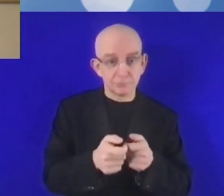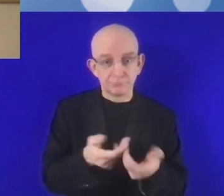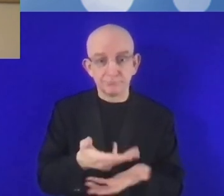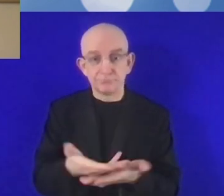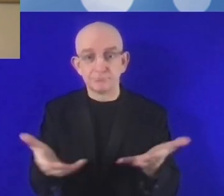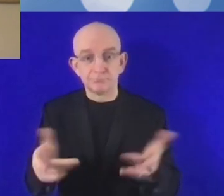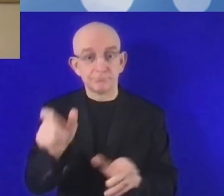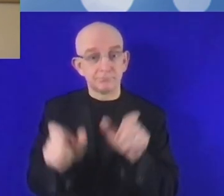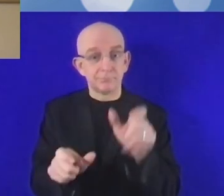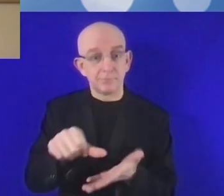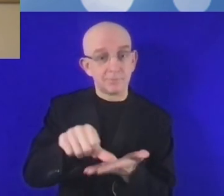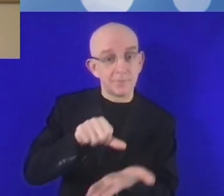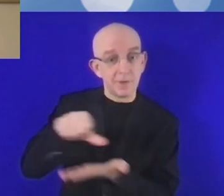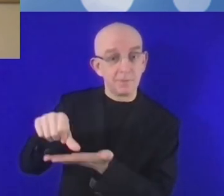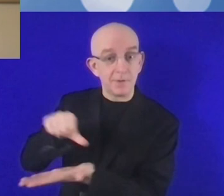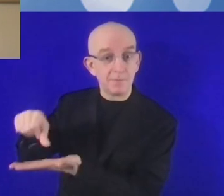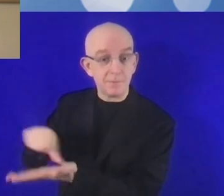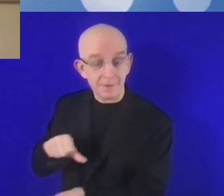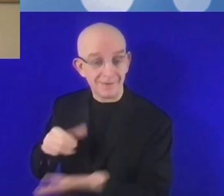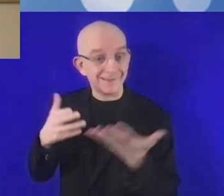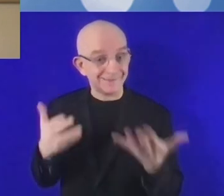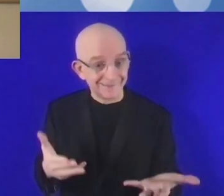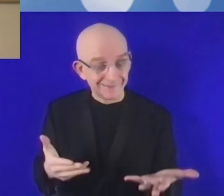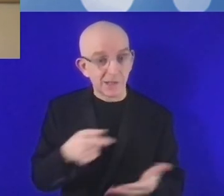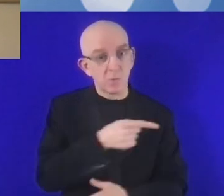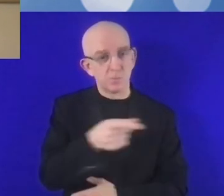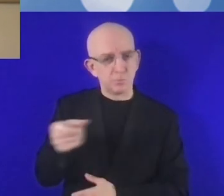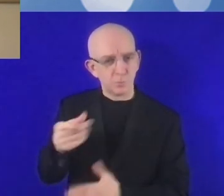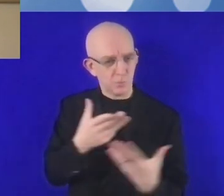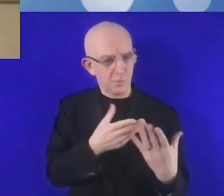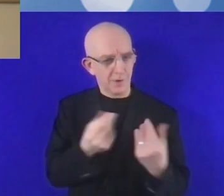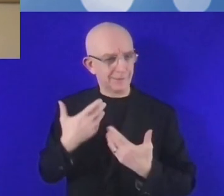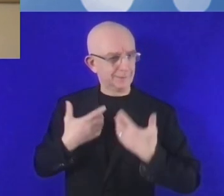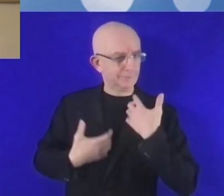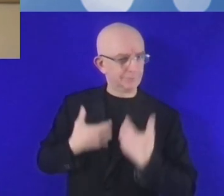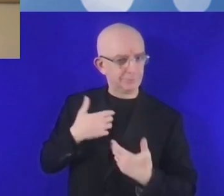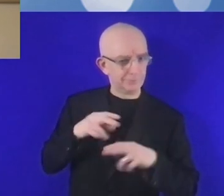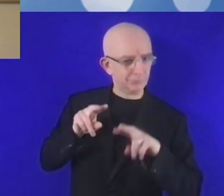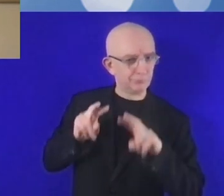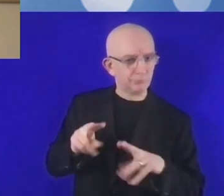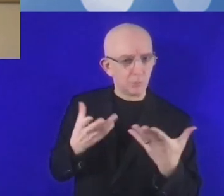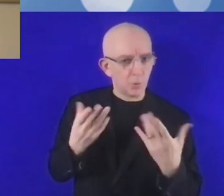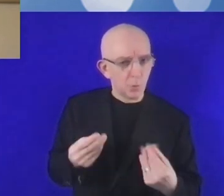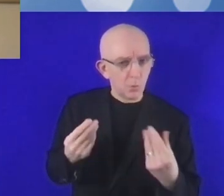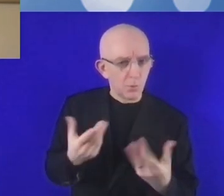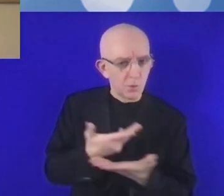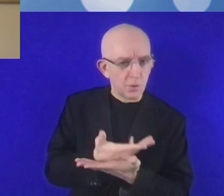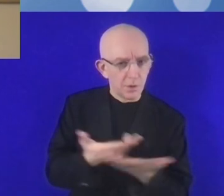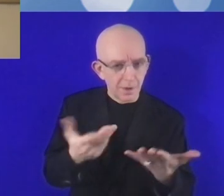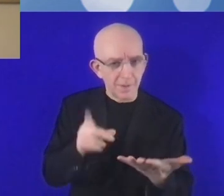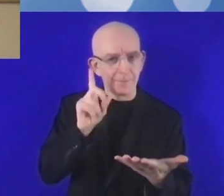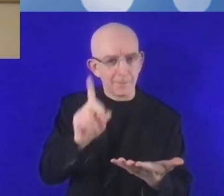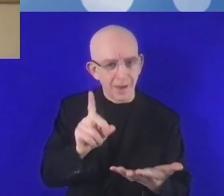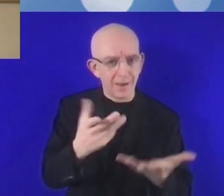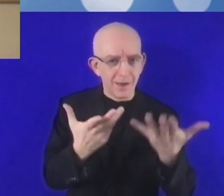доступом к интернету. Стоит упомянуть, что существует много рынков,